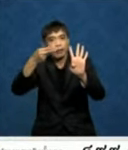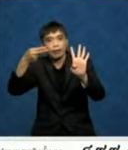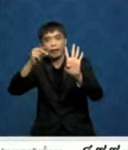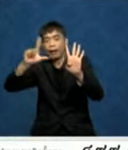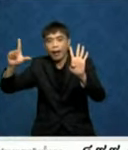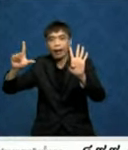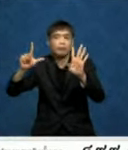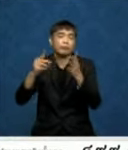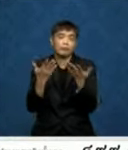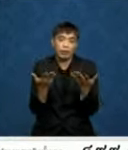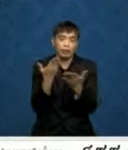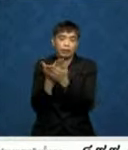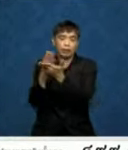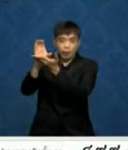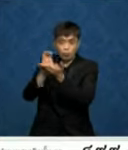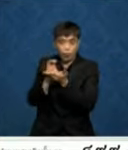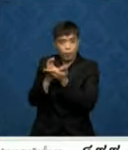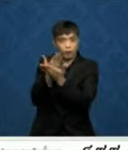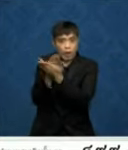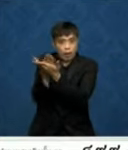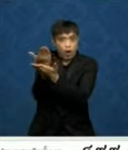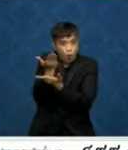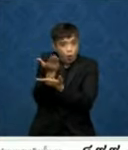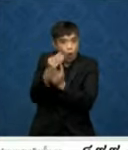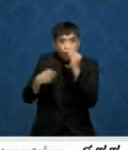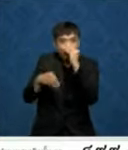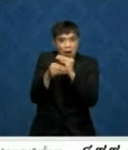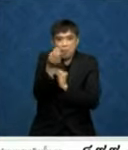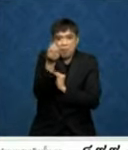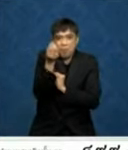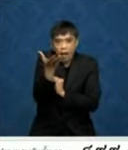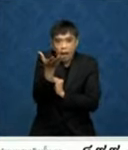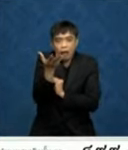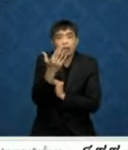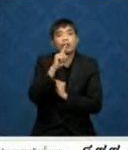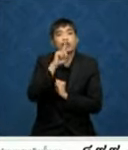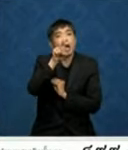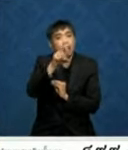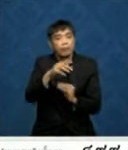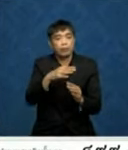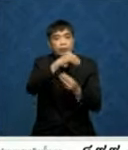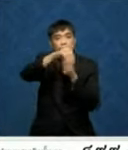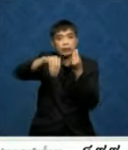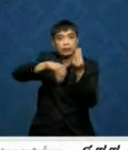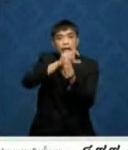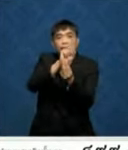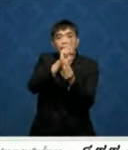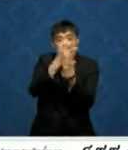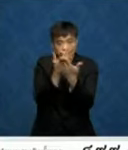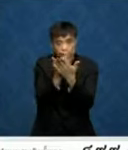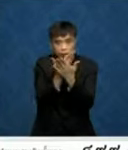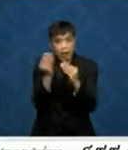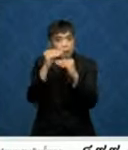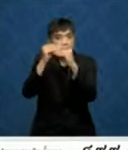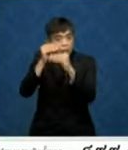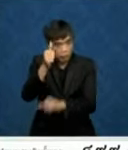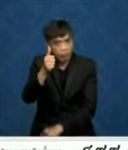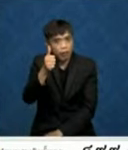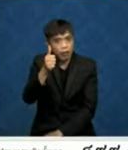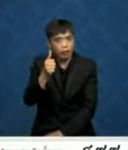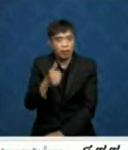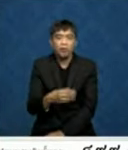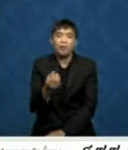ท่านกำลังของเงินไปใช้มากขนาดนี้สรุปท่านทราบหรือยังว่าจะกระตุ้นเศรษฐกิจได้แค่ไหนและอย่าบอกนะครับว่าเป็นโครงการใหม่โคร